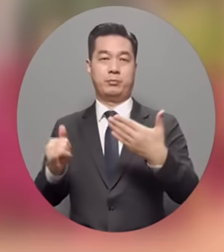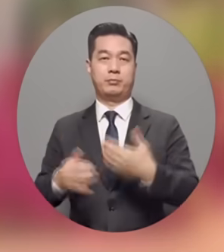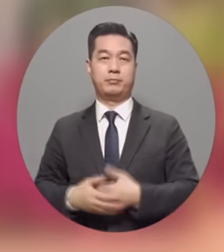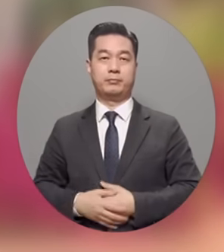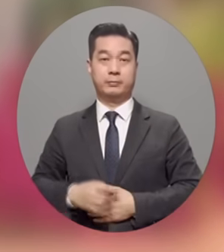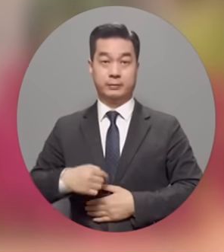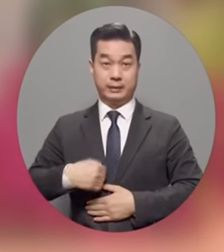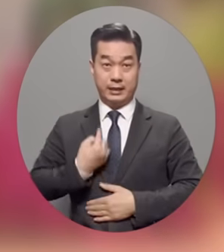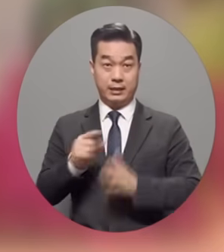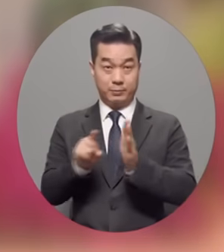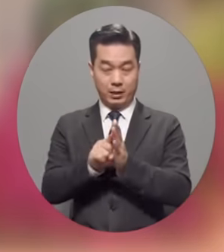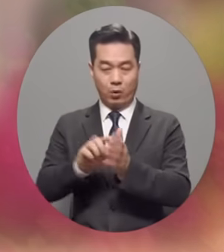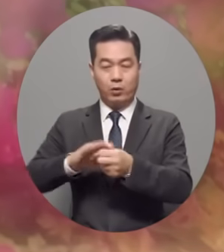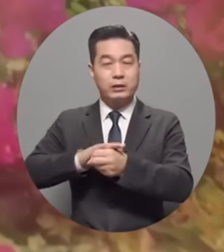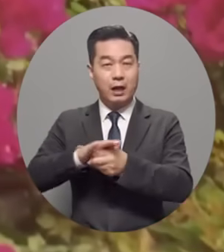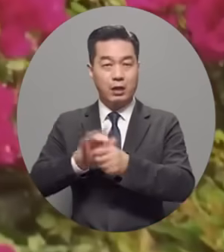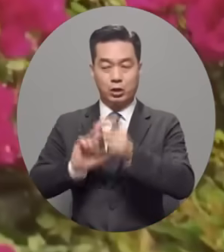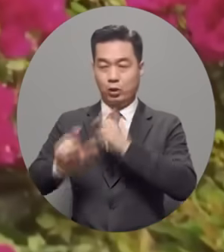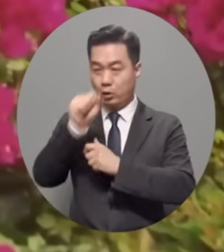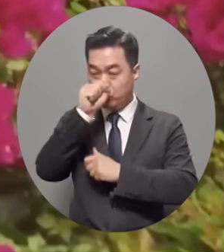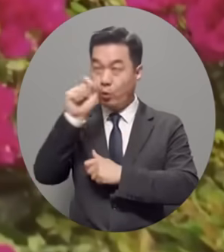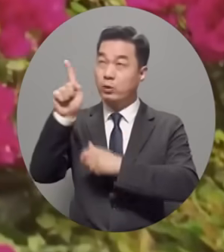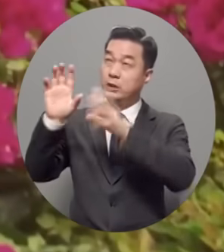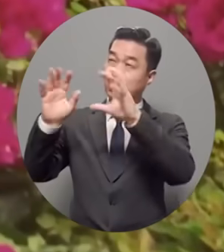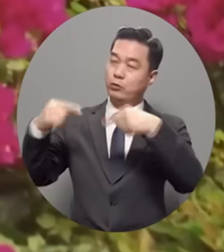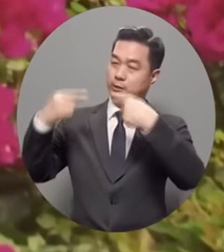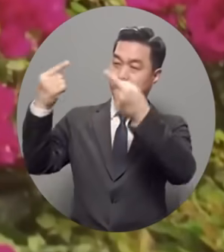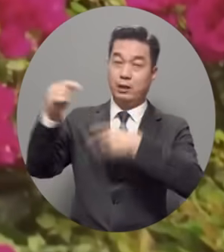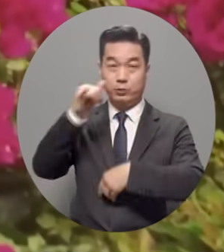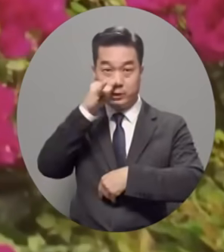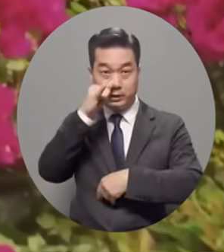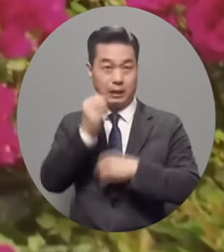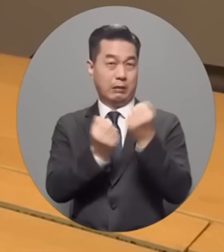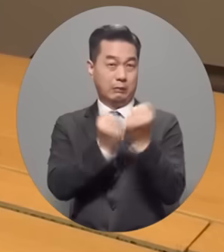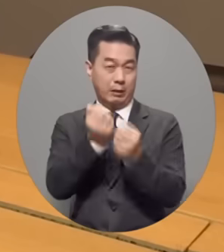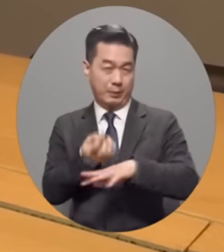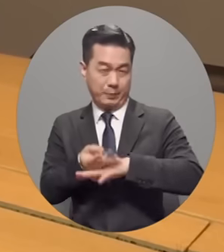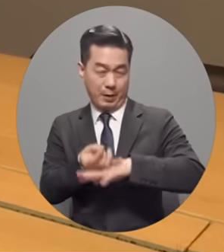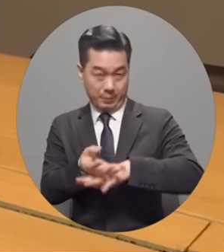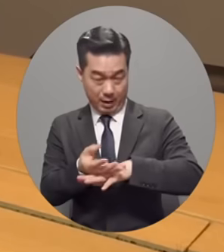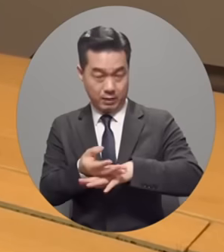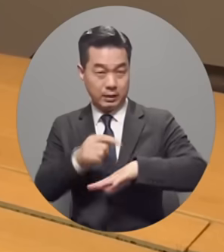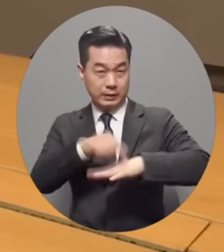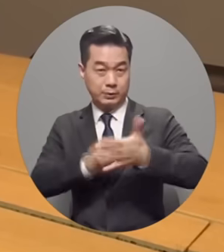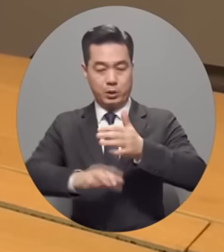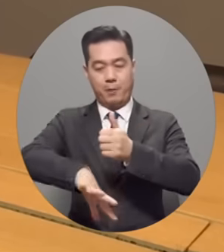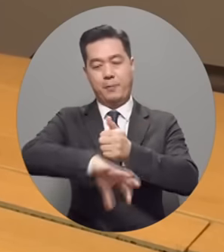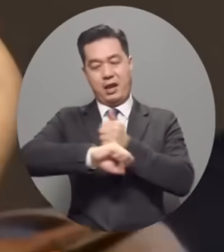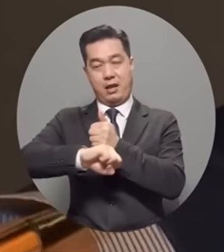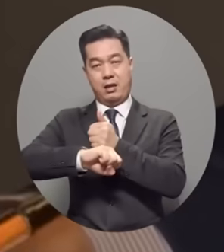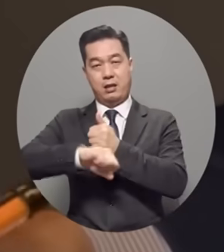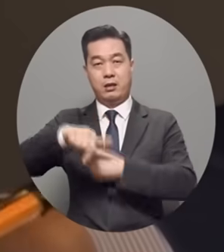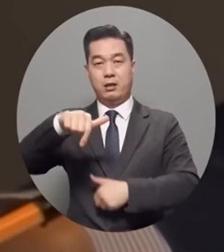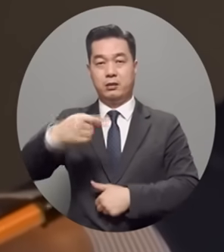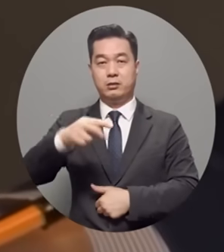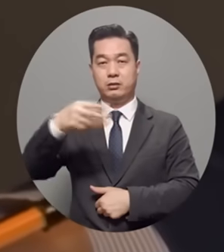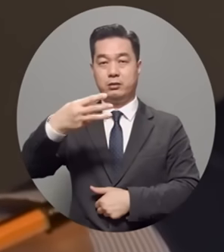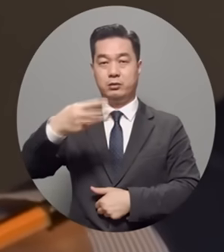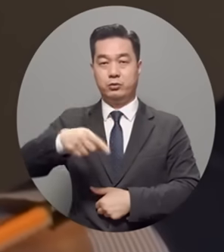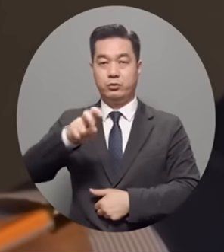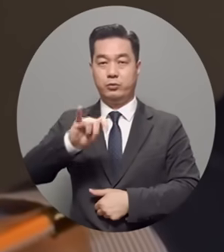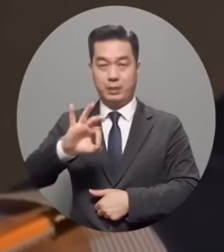자신을 믿고 사랑하면 더 좋은 천국에 갈 것이라고 말하는 등 심리적으로 피해자들을 지배하는 이른바 그루밍